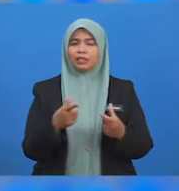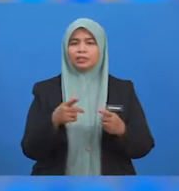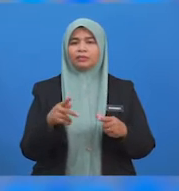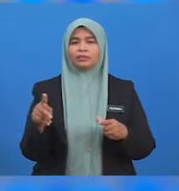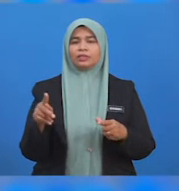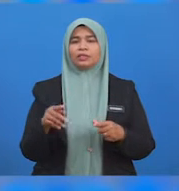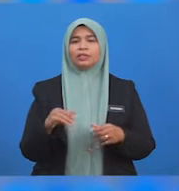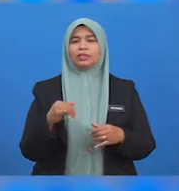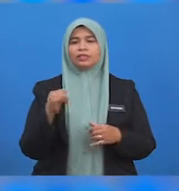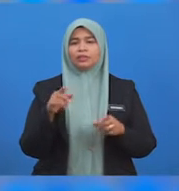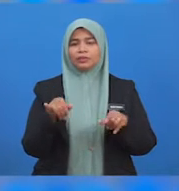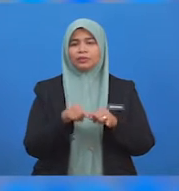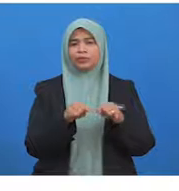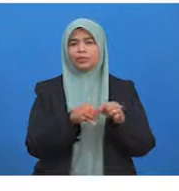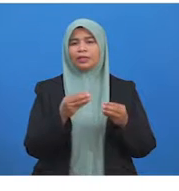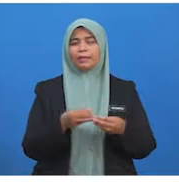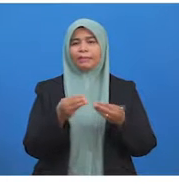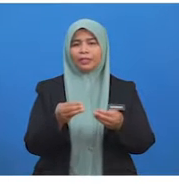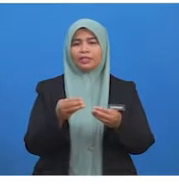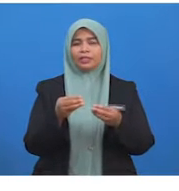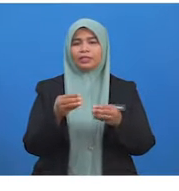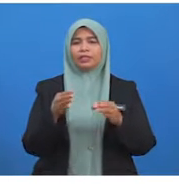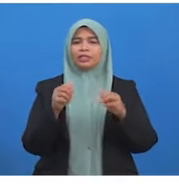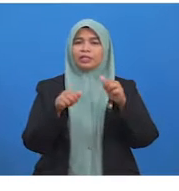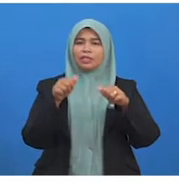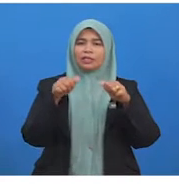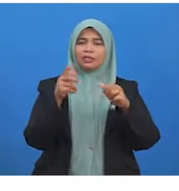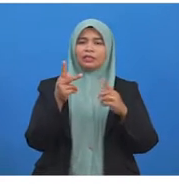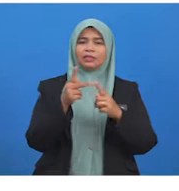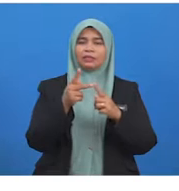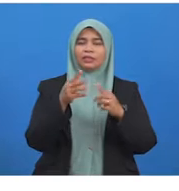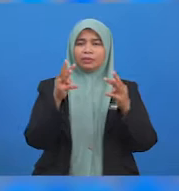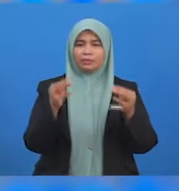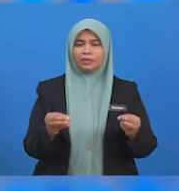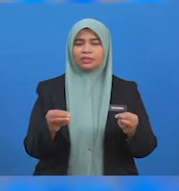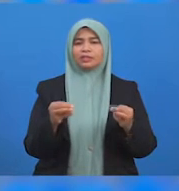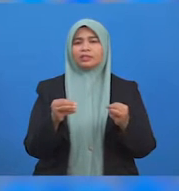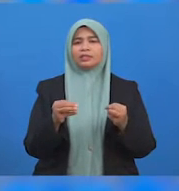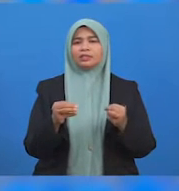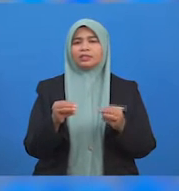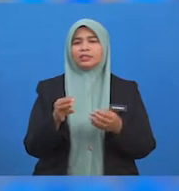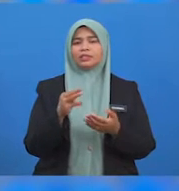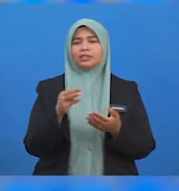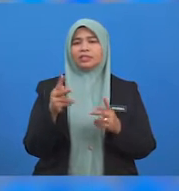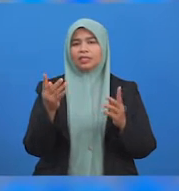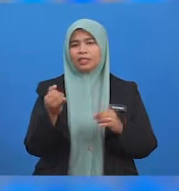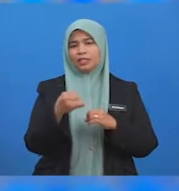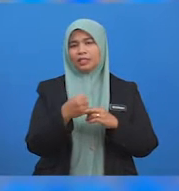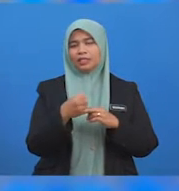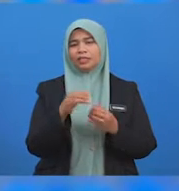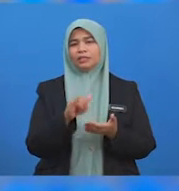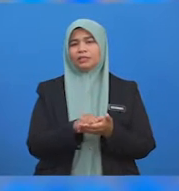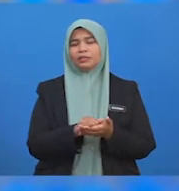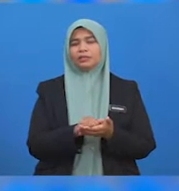Murid-murid, hikmah yang ketiga ialah pemulihan. Seseorang yang dikenakan hukuman